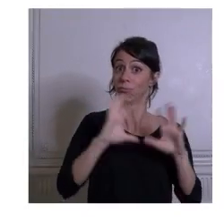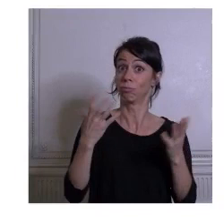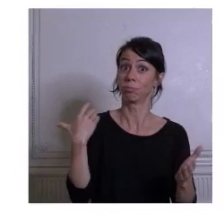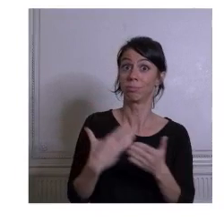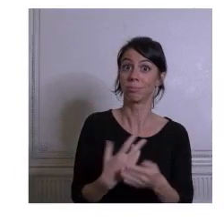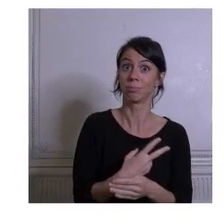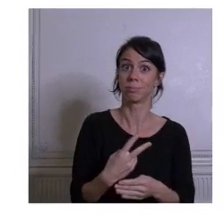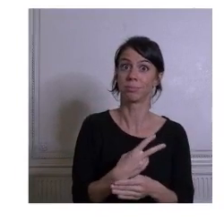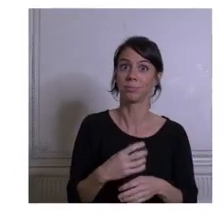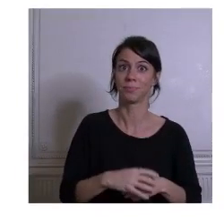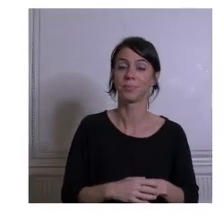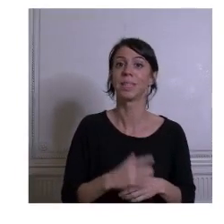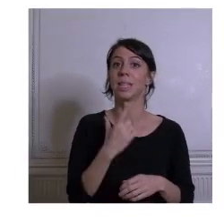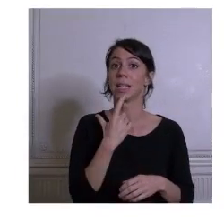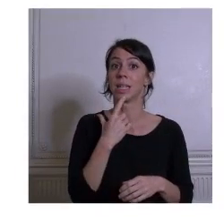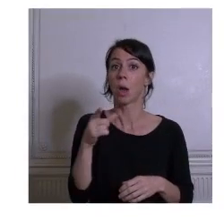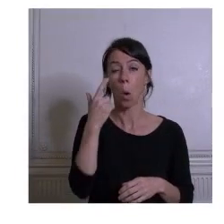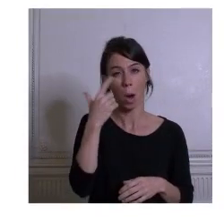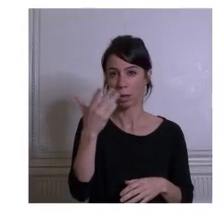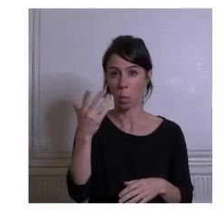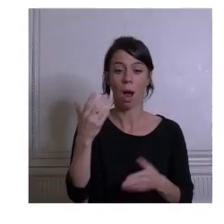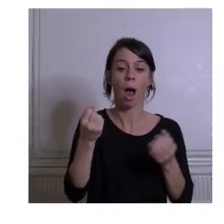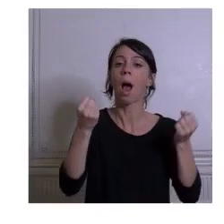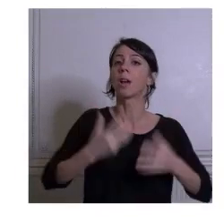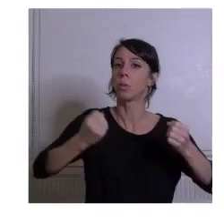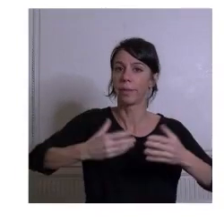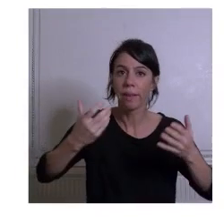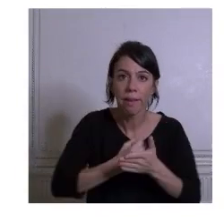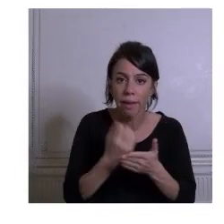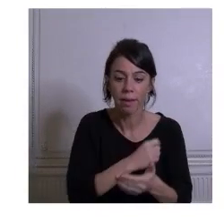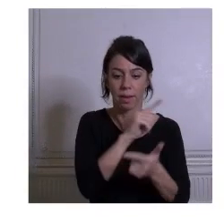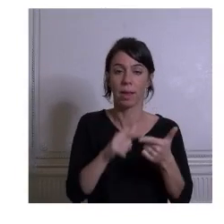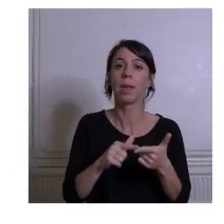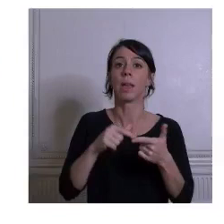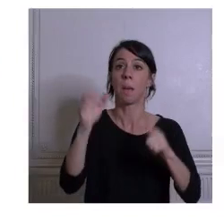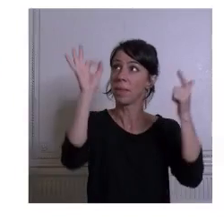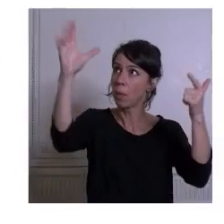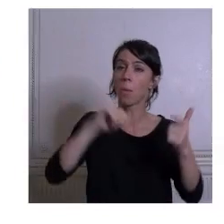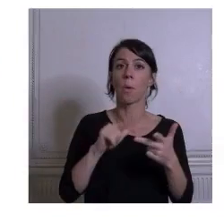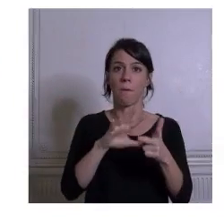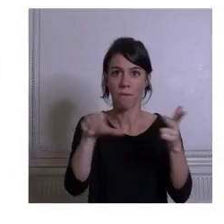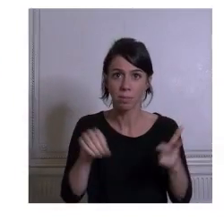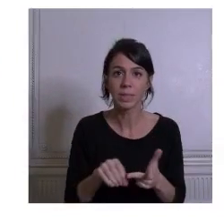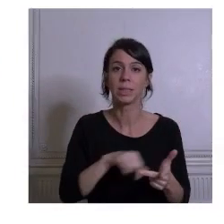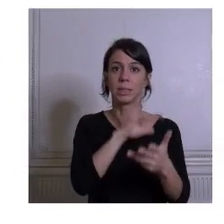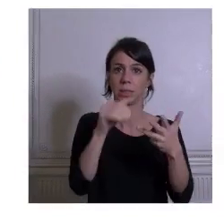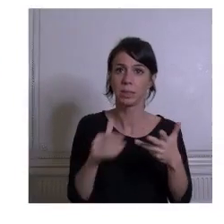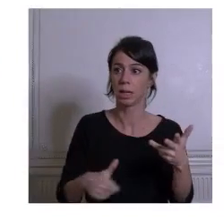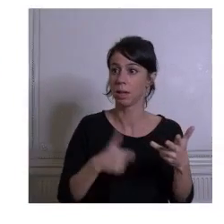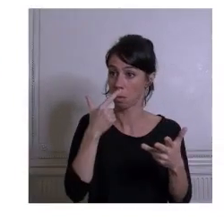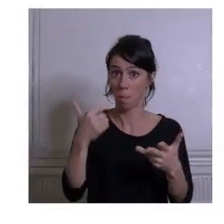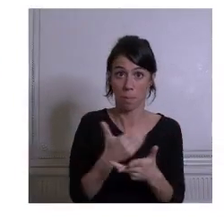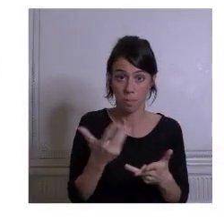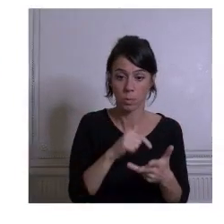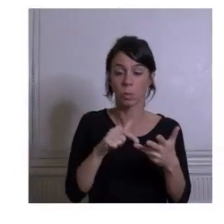son patrimoine documentaire, en assurant une numérisation de registres très anciens qui caractérise et singularise Talence.